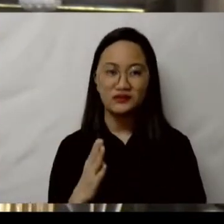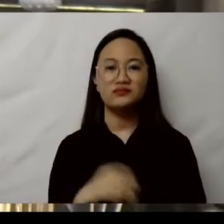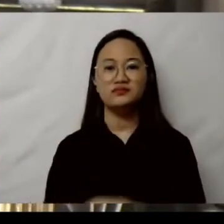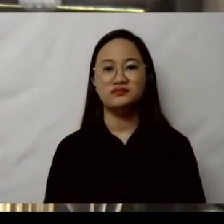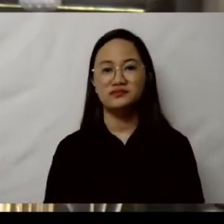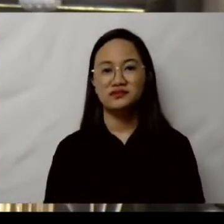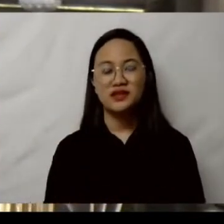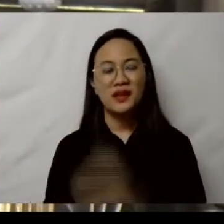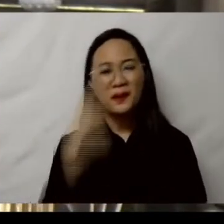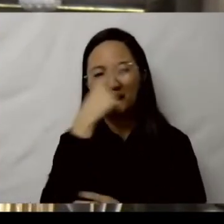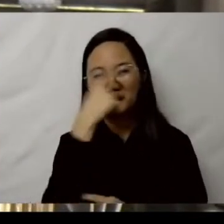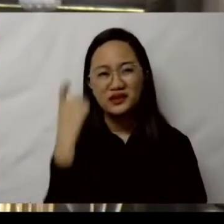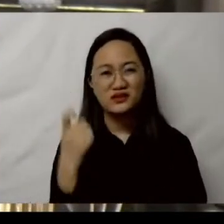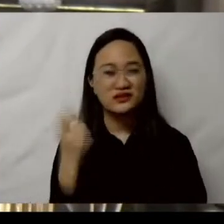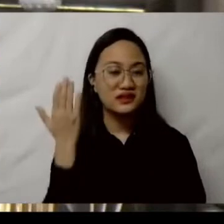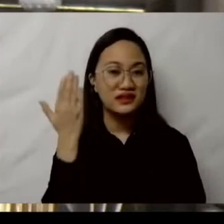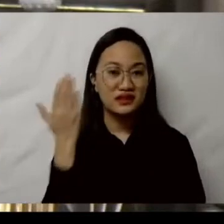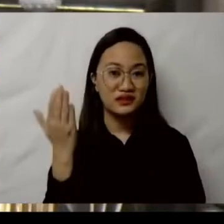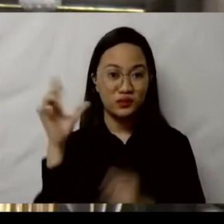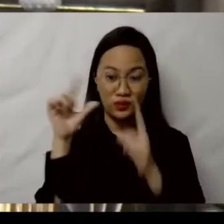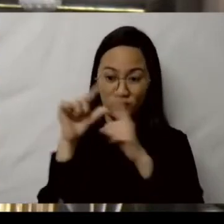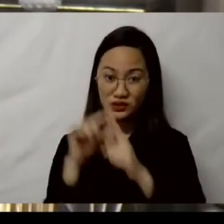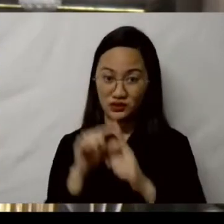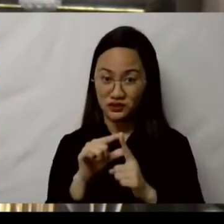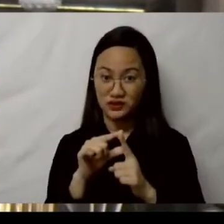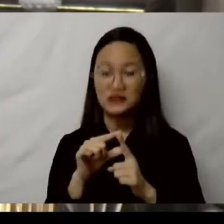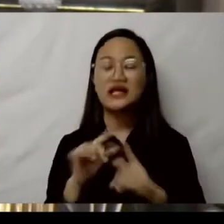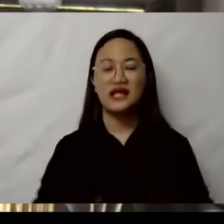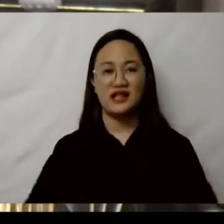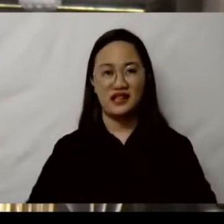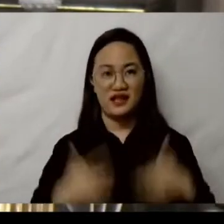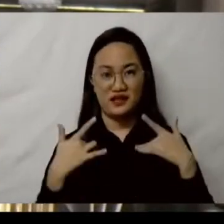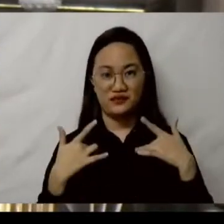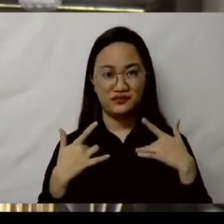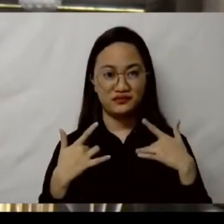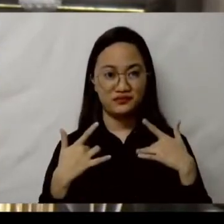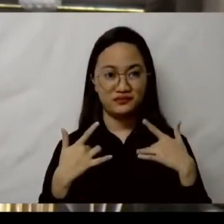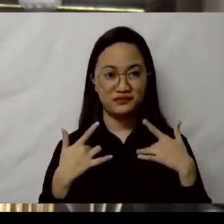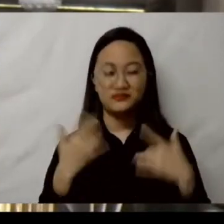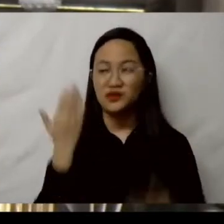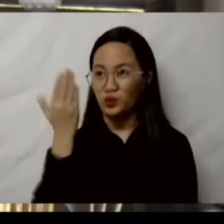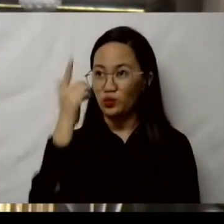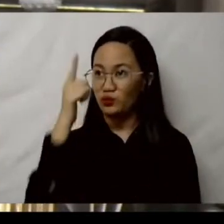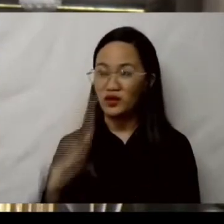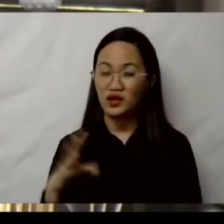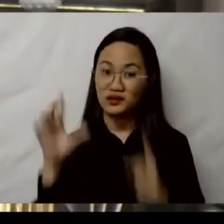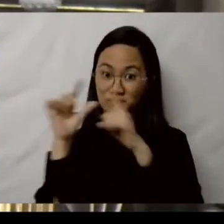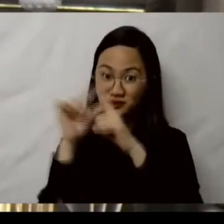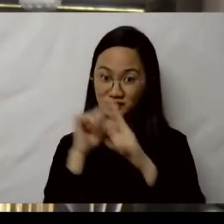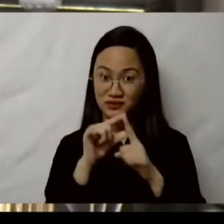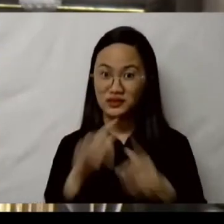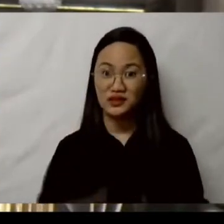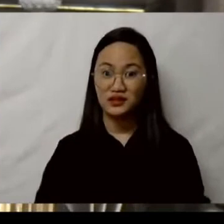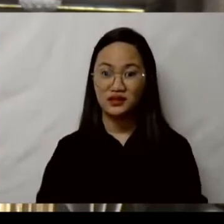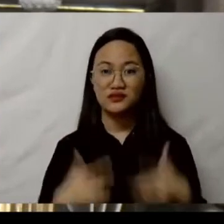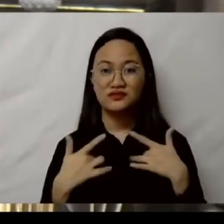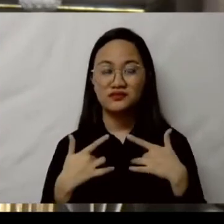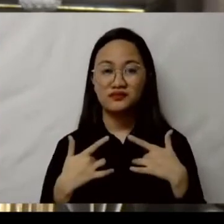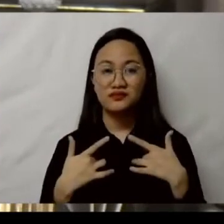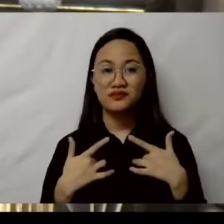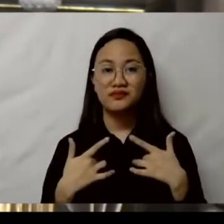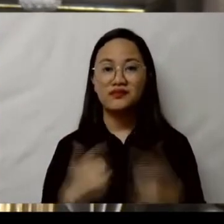His words are life. Ang salita ng Diyos ay buhay. Alam niyo, may parokyano kami dito sa